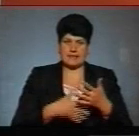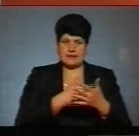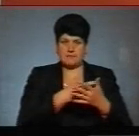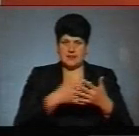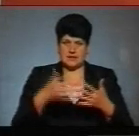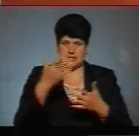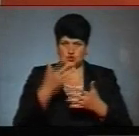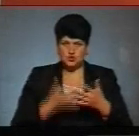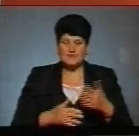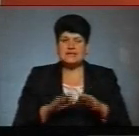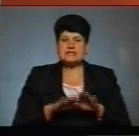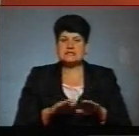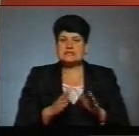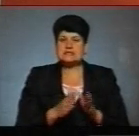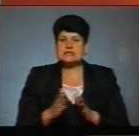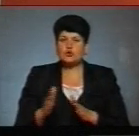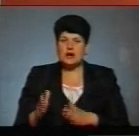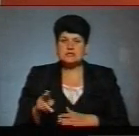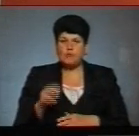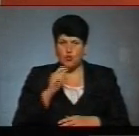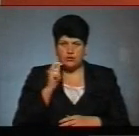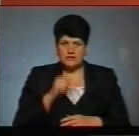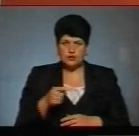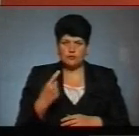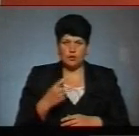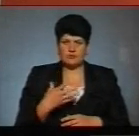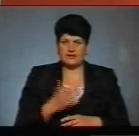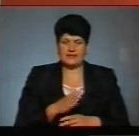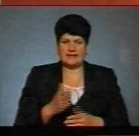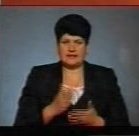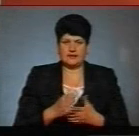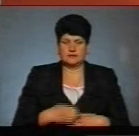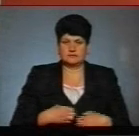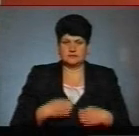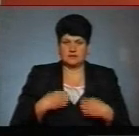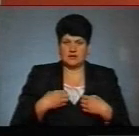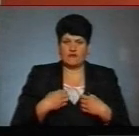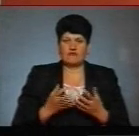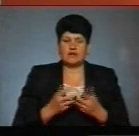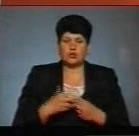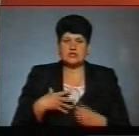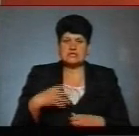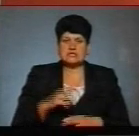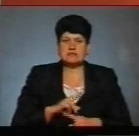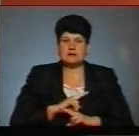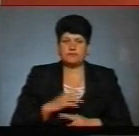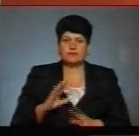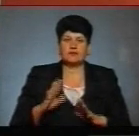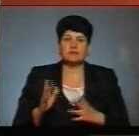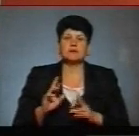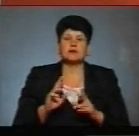ситуації по Україні, Тернопільська область не виглядає геть жахливо в плані кількості летальних випадків. Як